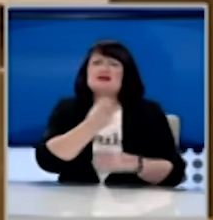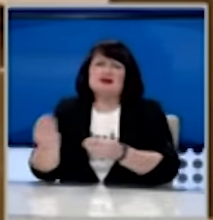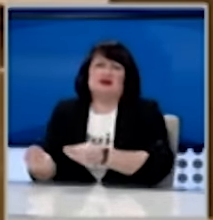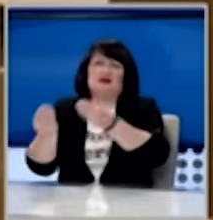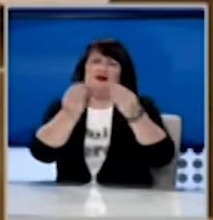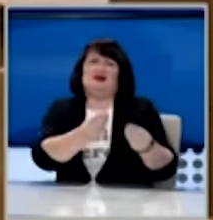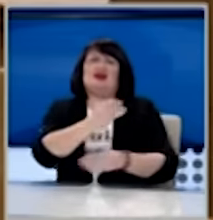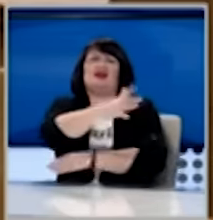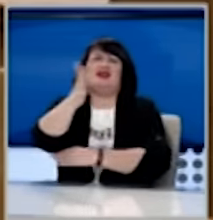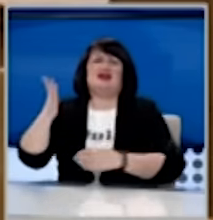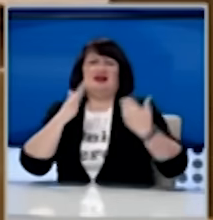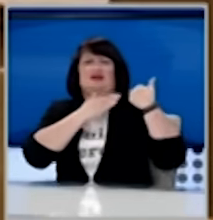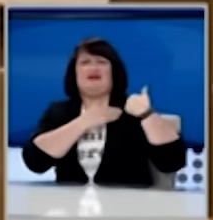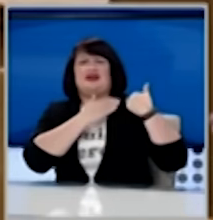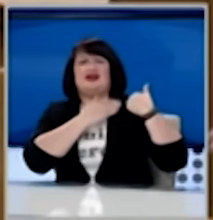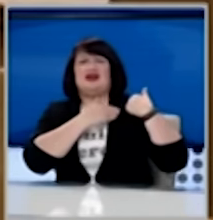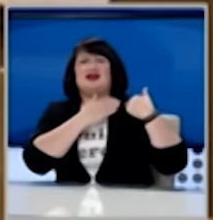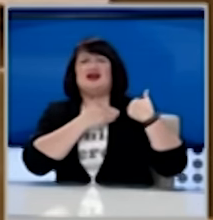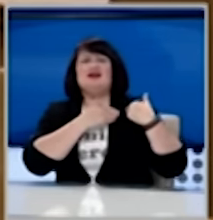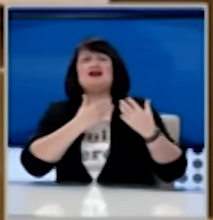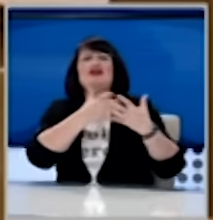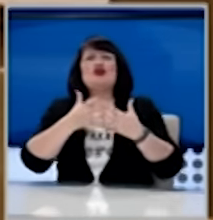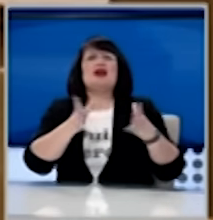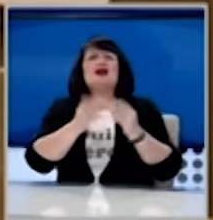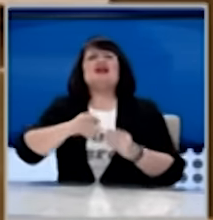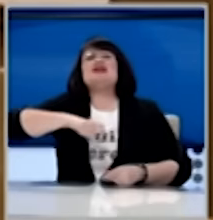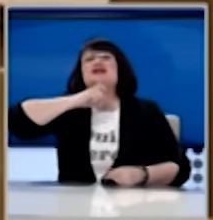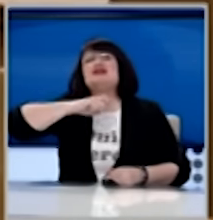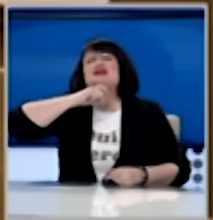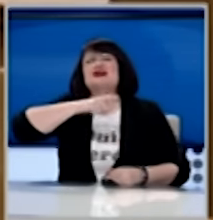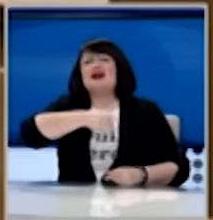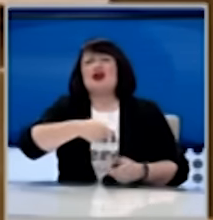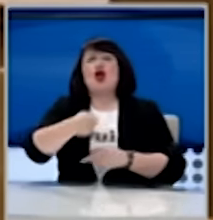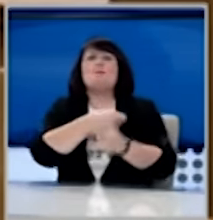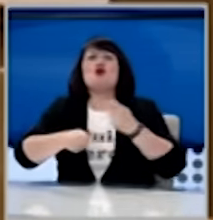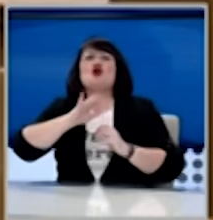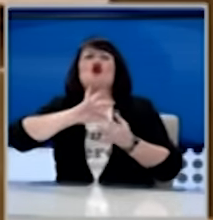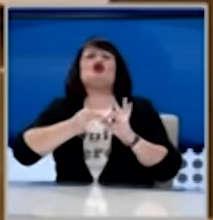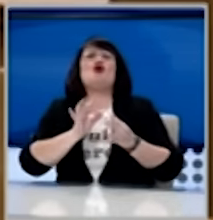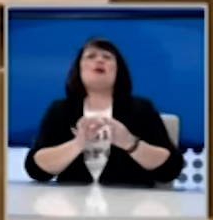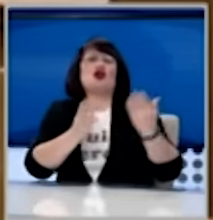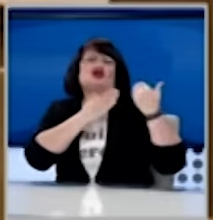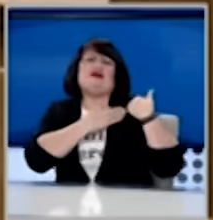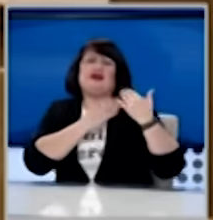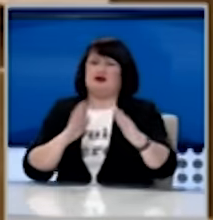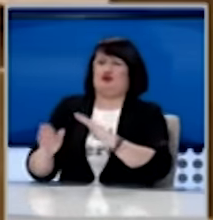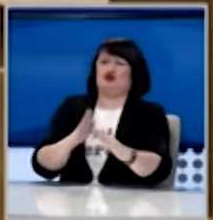διαχείρισης των δασών σε ξυλο βιομηχανίες και σε διάφορους εμπορικούς ομίλους